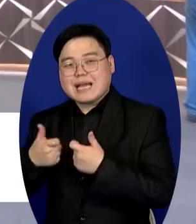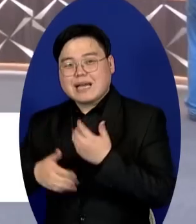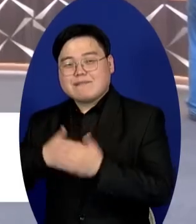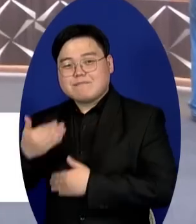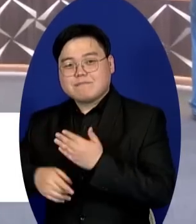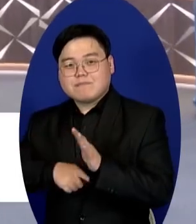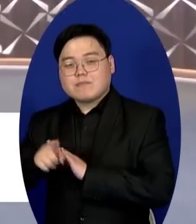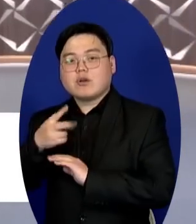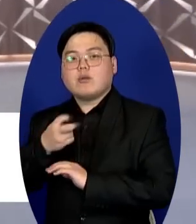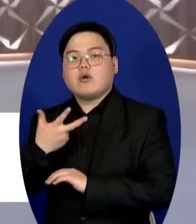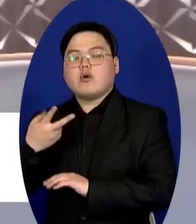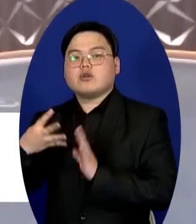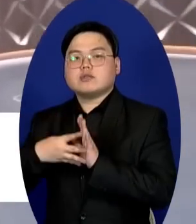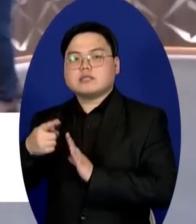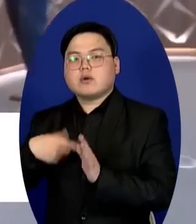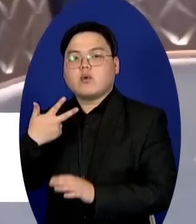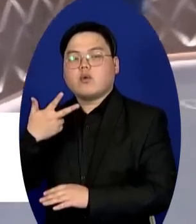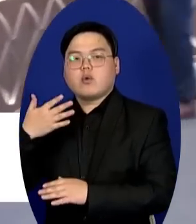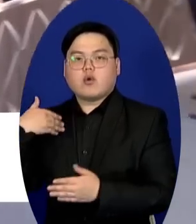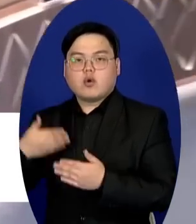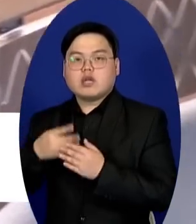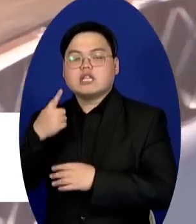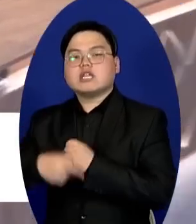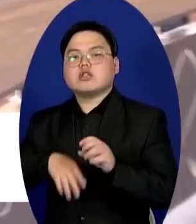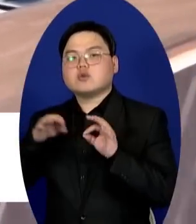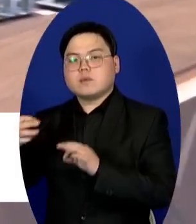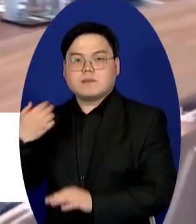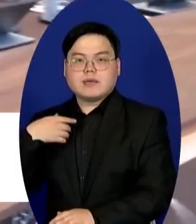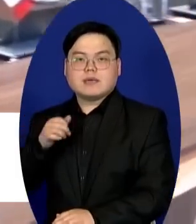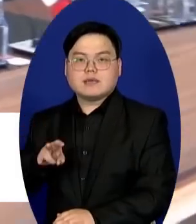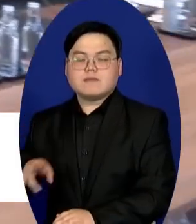оны 9 сарын 3-ны хүртэл 1 жилээр сунгасан юм байна.